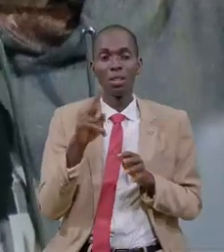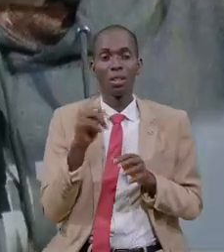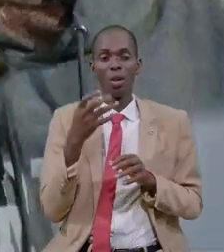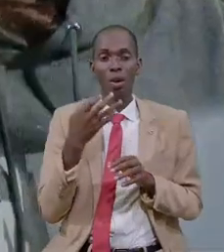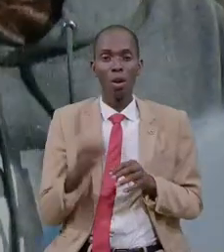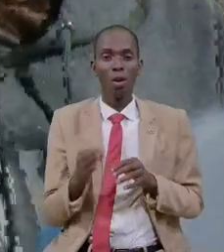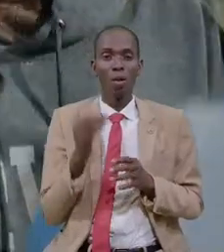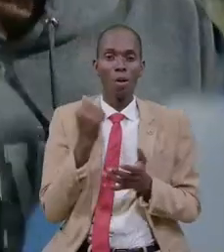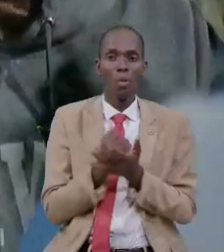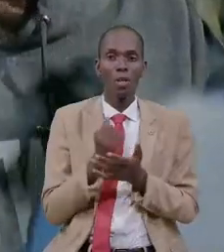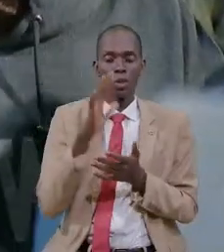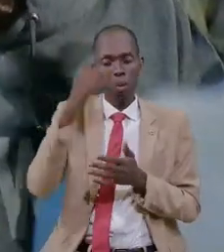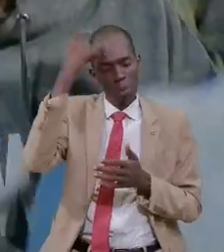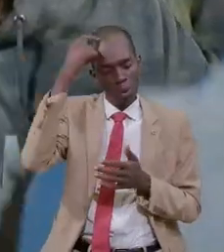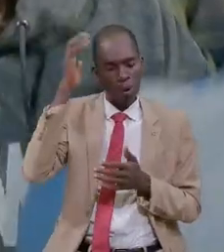refroidir.